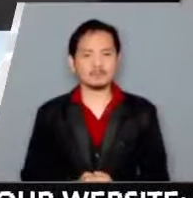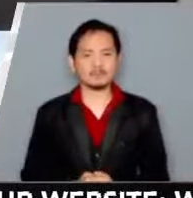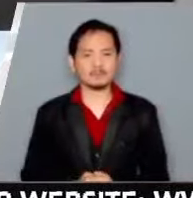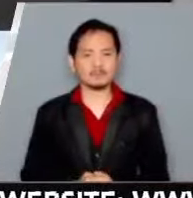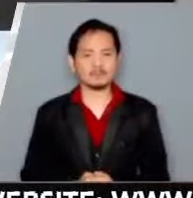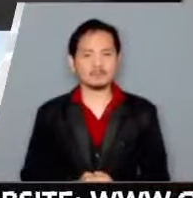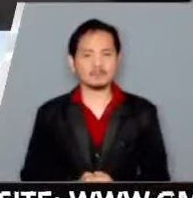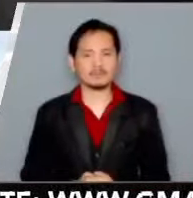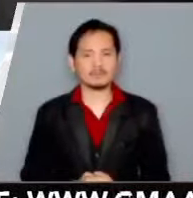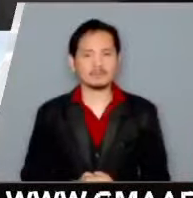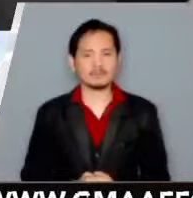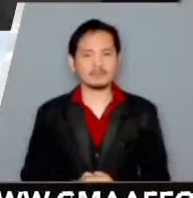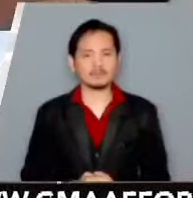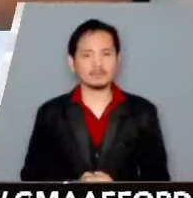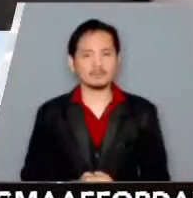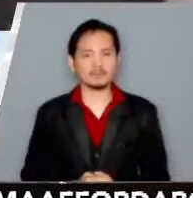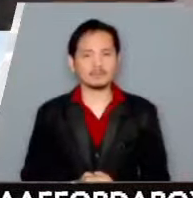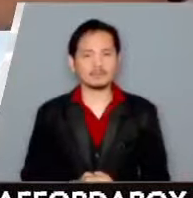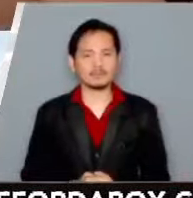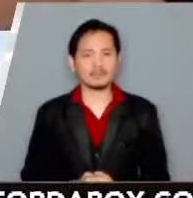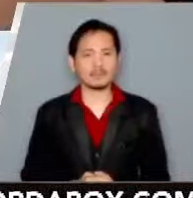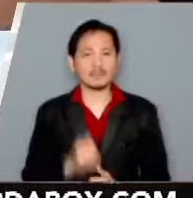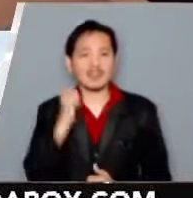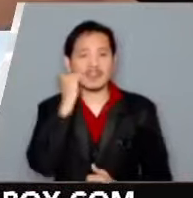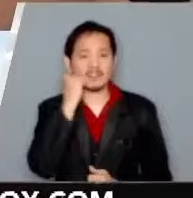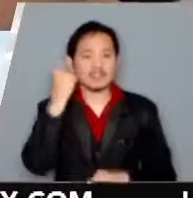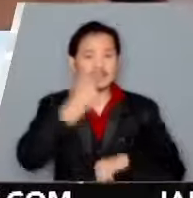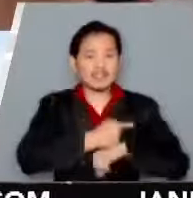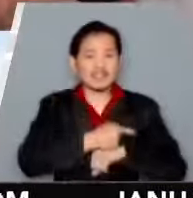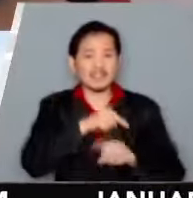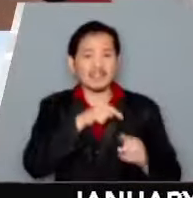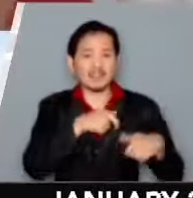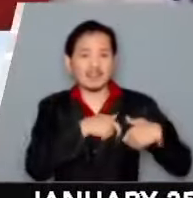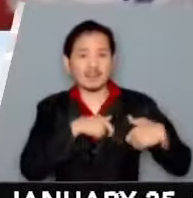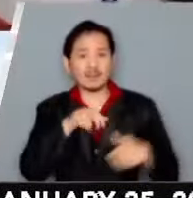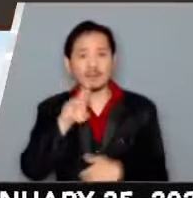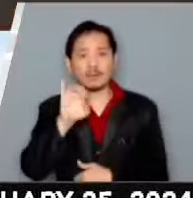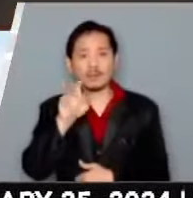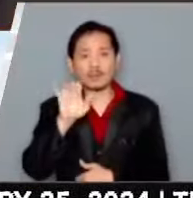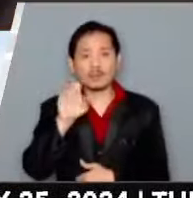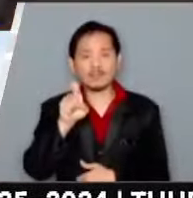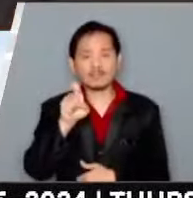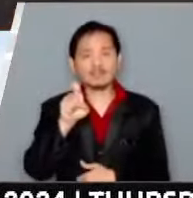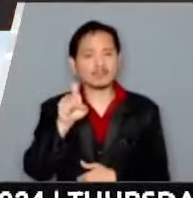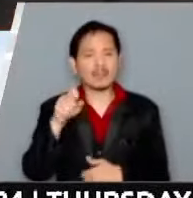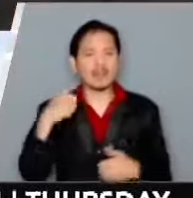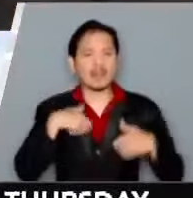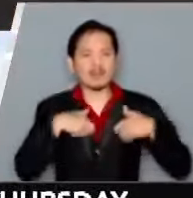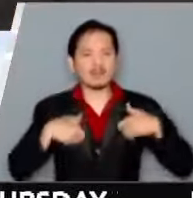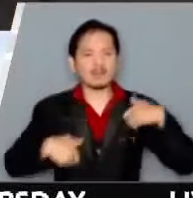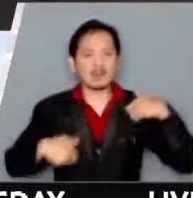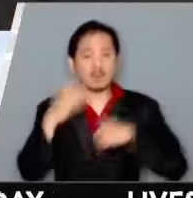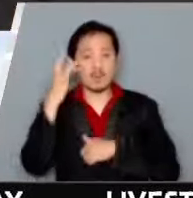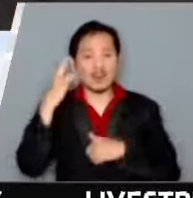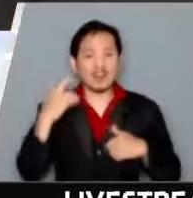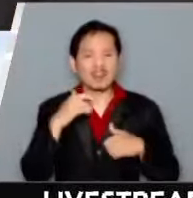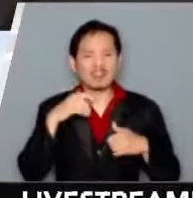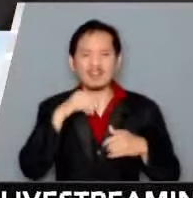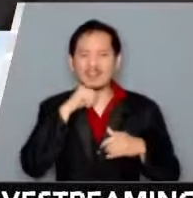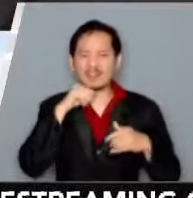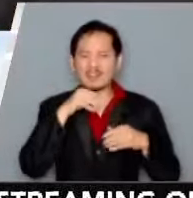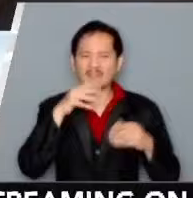Napilitang magbitbit ng bag araw-araw si Rolex dahil hindi raw kasha ang kanyang lisensya sa wallet. Pag-renew daw niya kasi ng lisensya